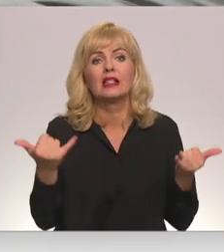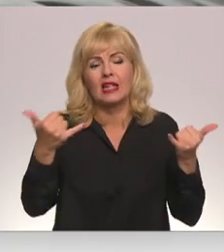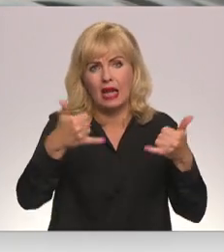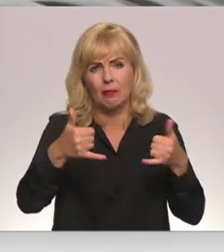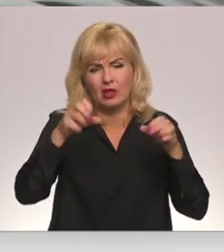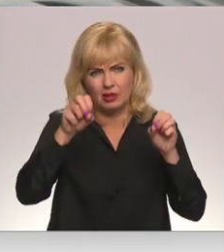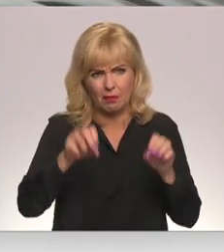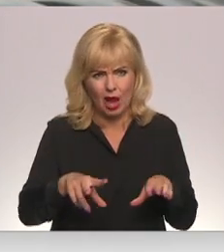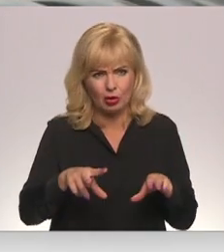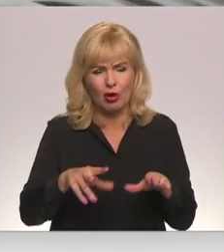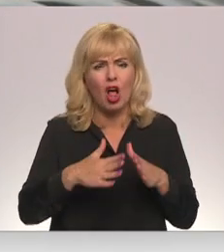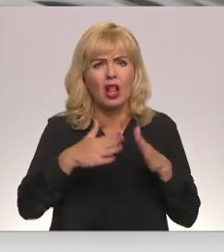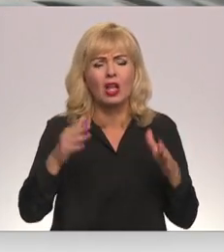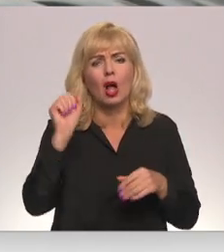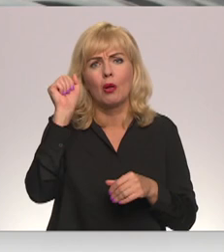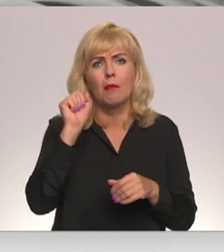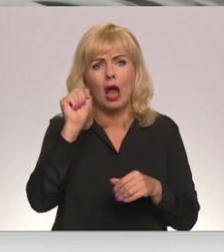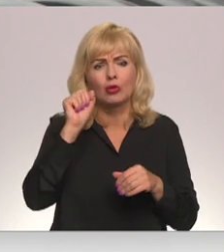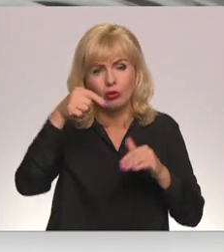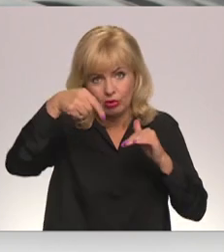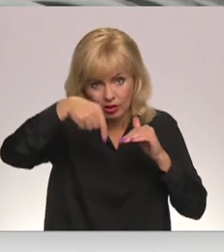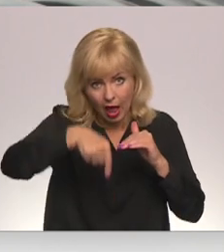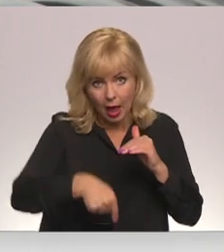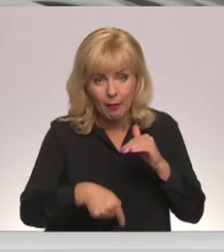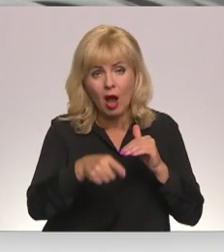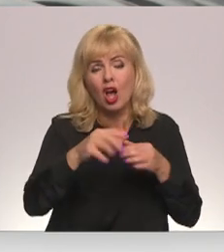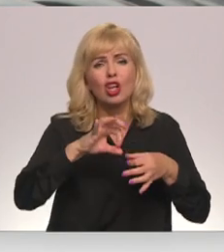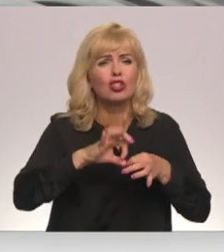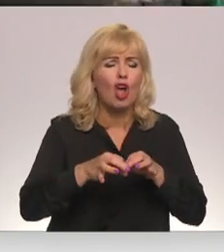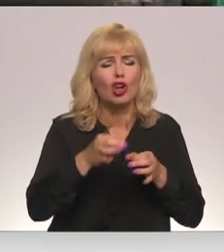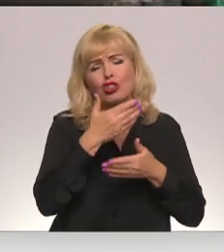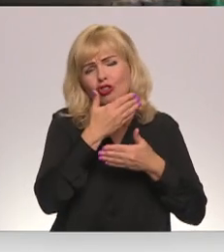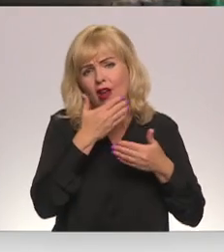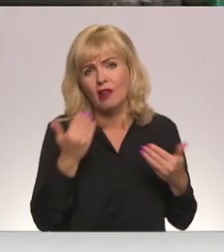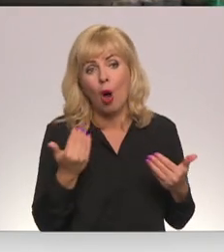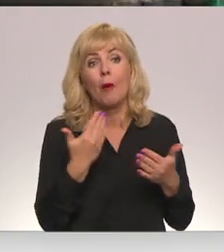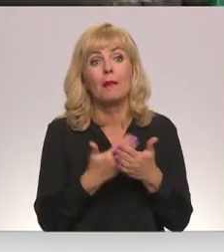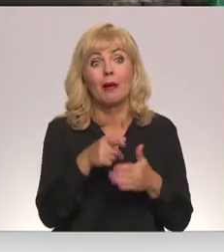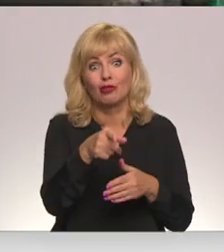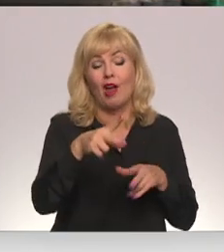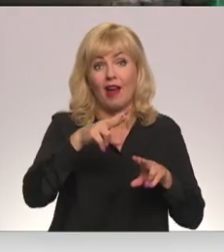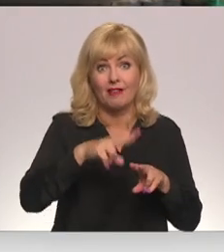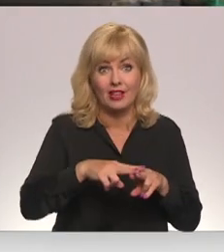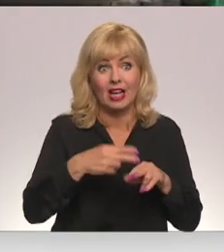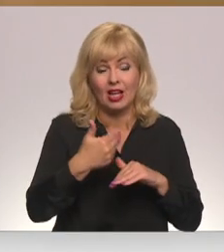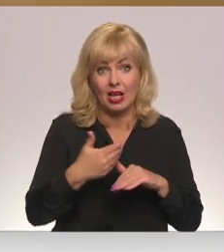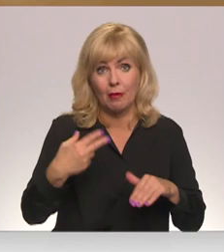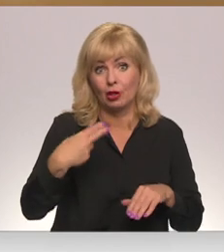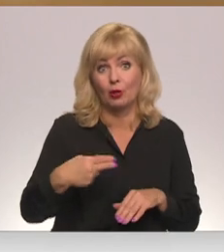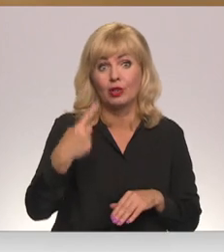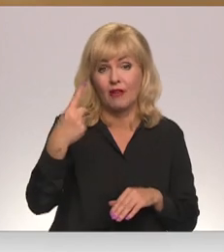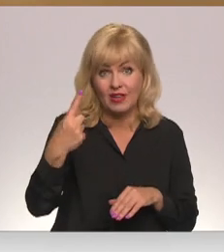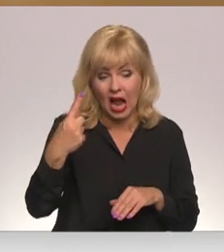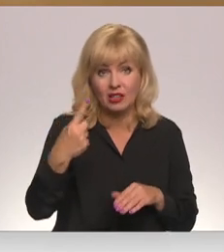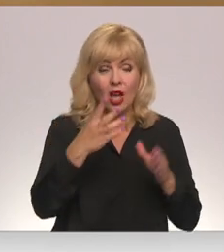konteiners ar lielu atkritumu maisu zem zemes. Nekādu sarežģītu mehānismu tur nav. Piemēram, šajā vietā iepriekš bija 21 sadzīves